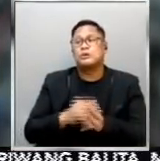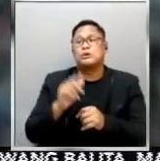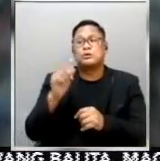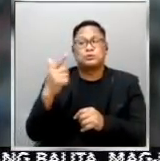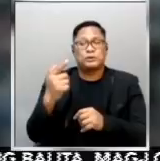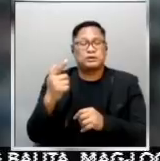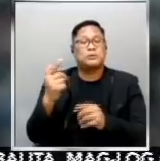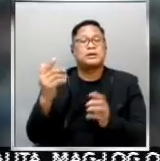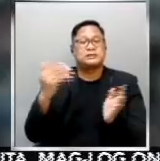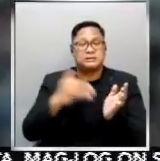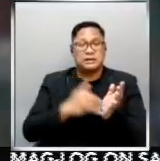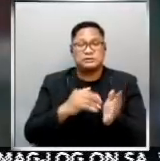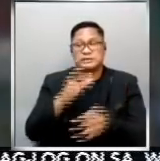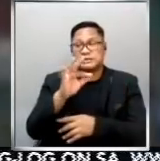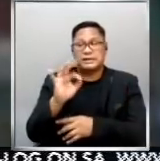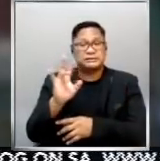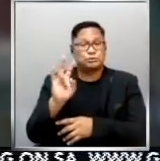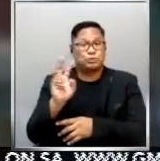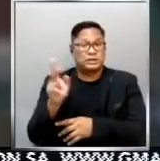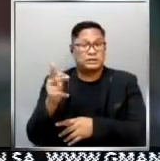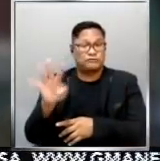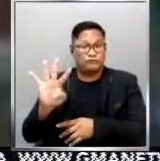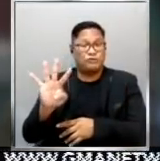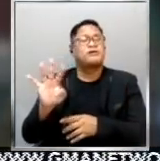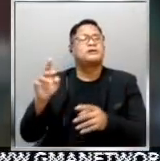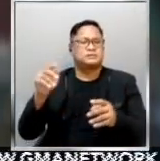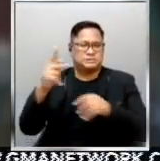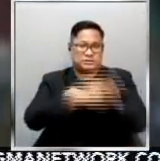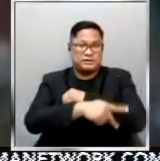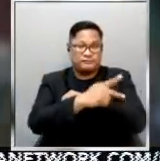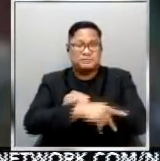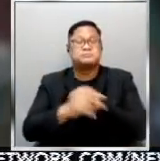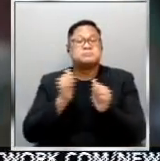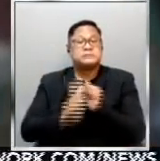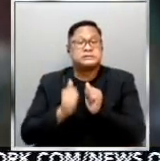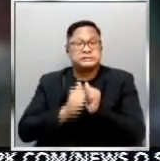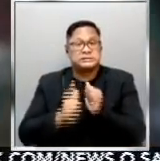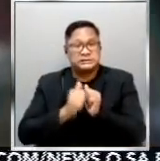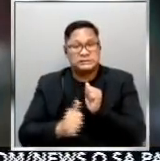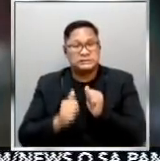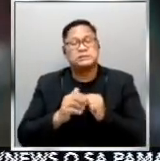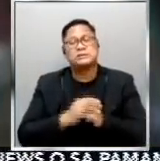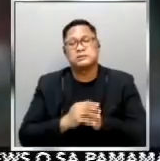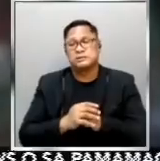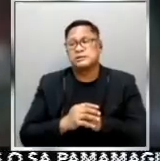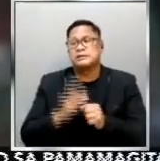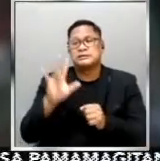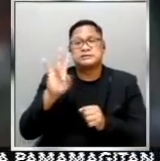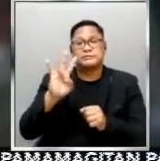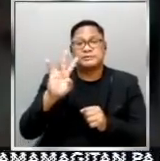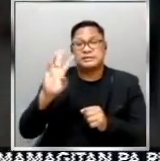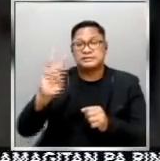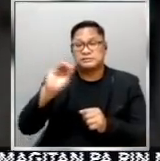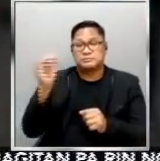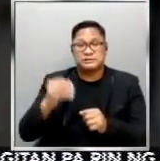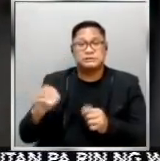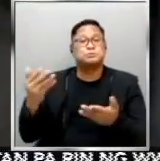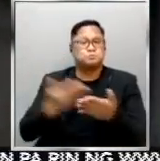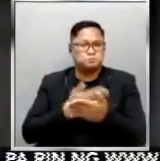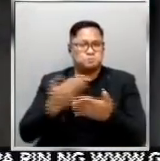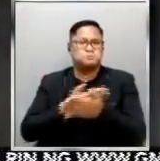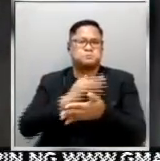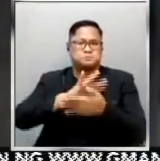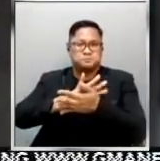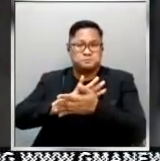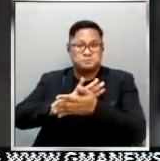21,924 ay mga taga-probinsya. Ibig sabihin yan, nasa 76% ng mga bagong COVID-19 cases ay